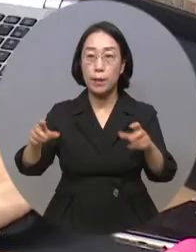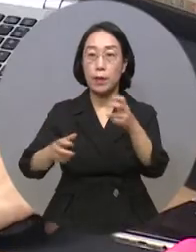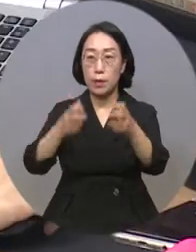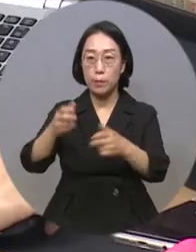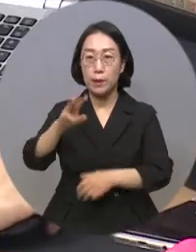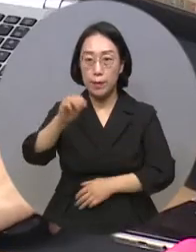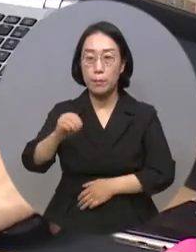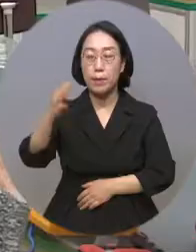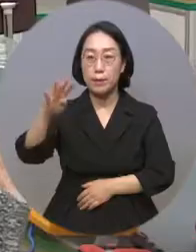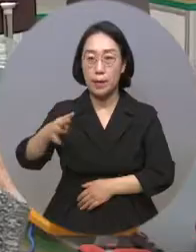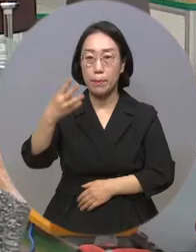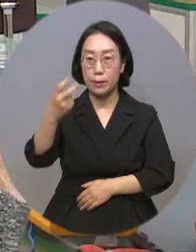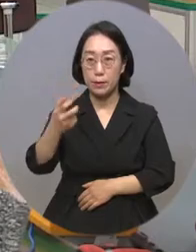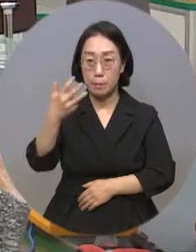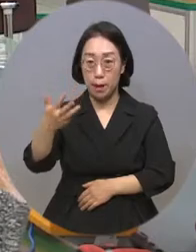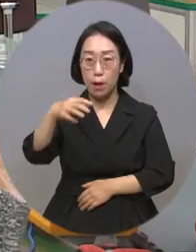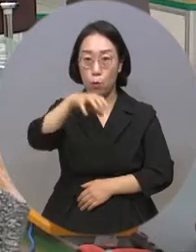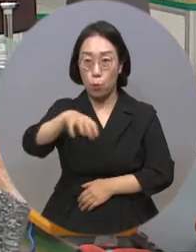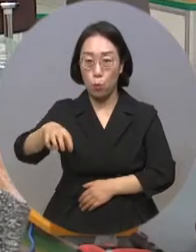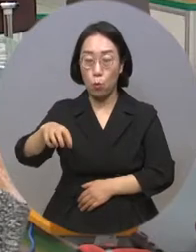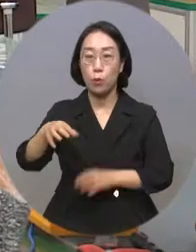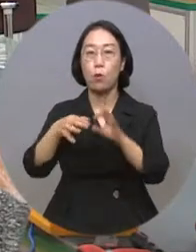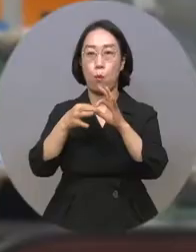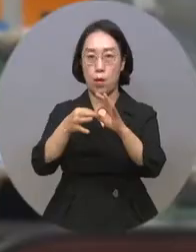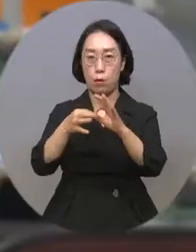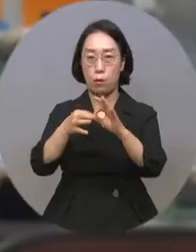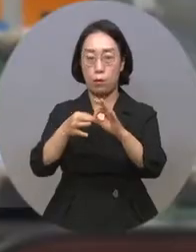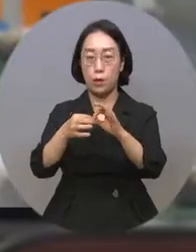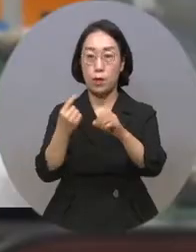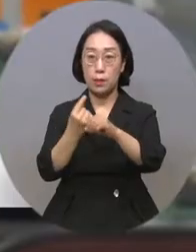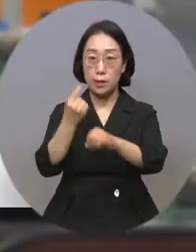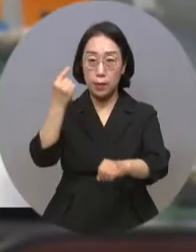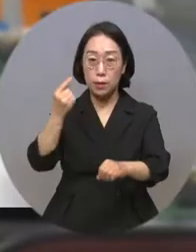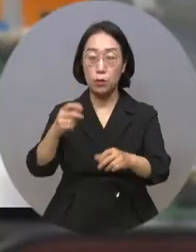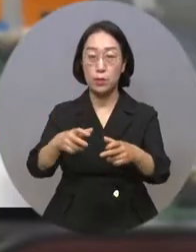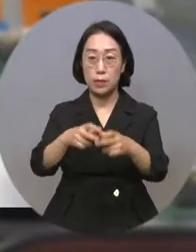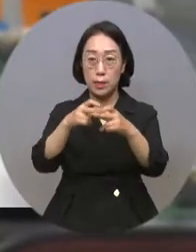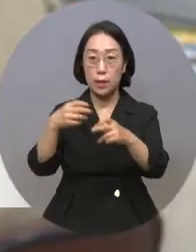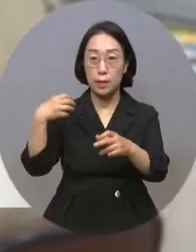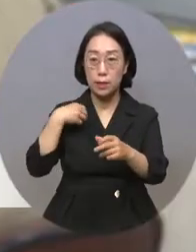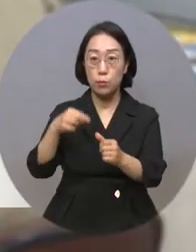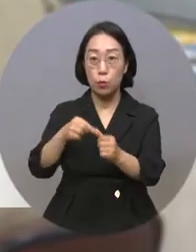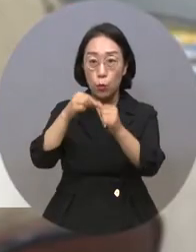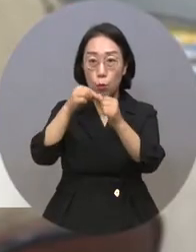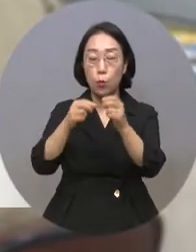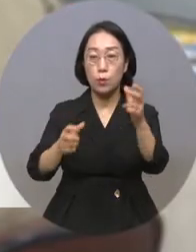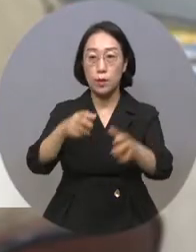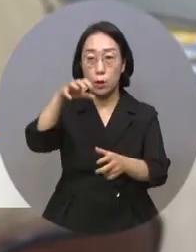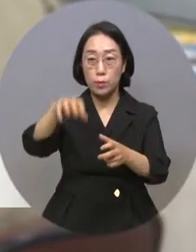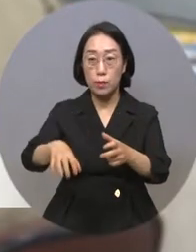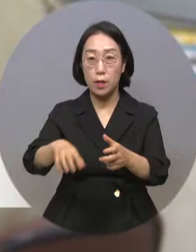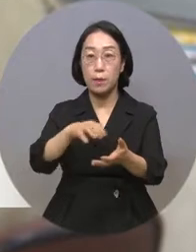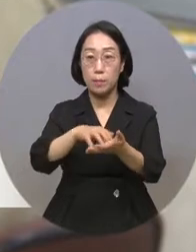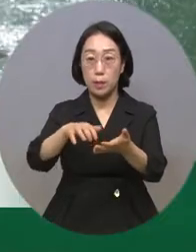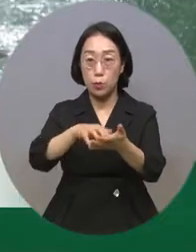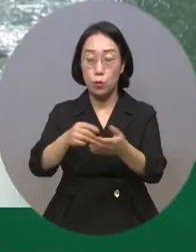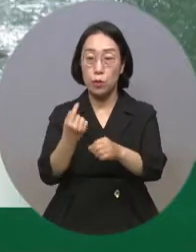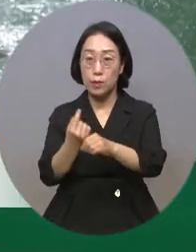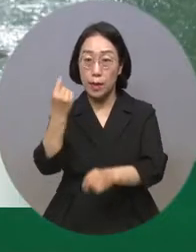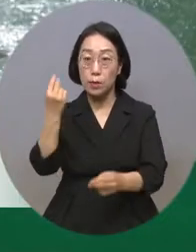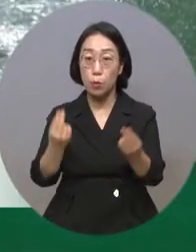3만 478곳이 해당됩니다. 지난해 장애인 의무고용 사업체의 장애인 고용률은 전년